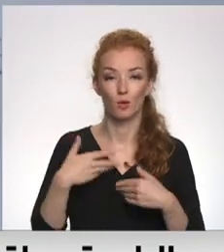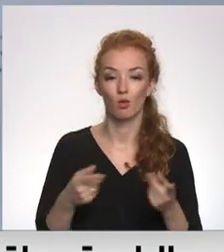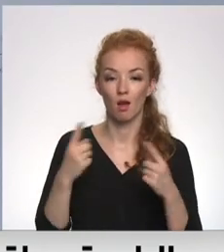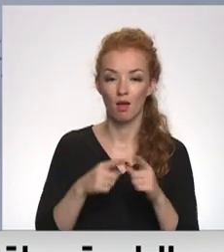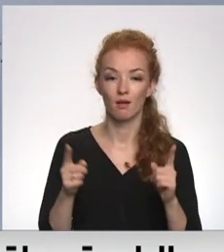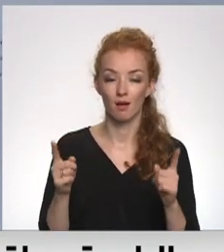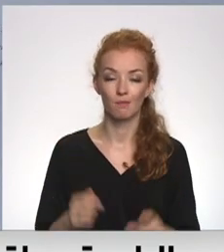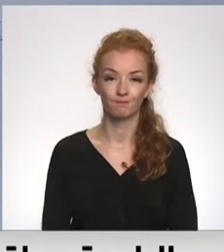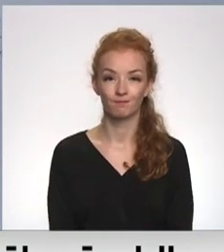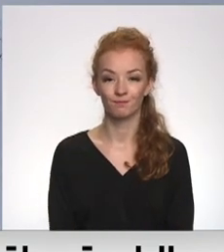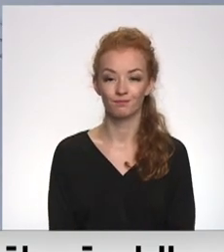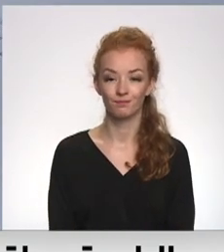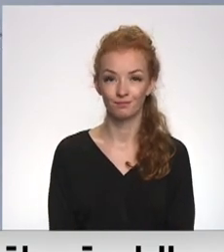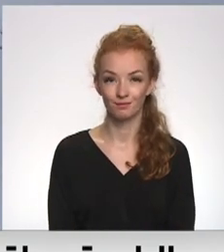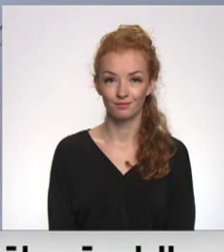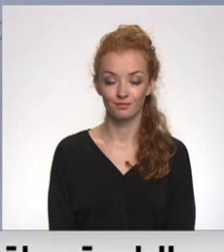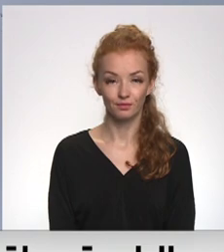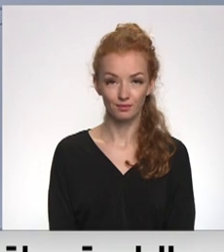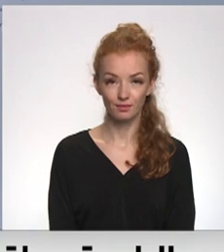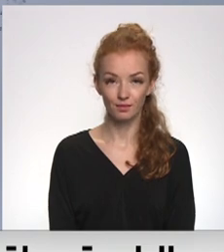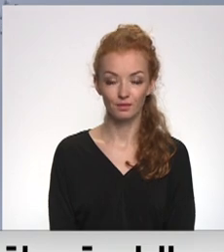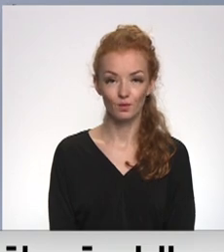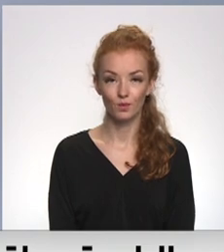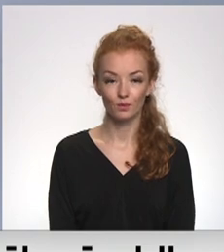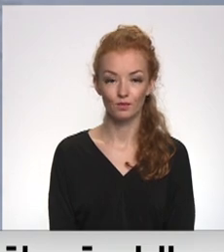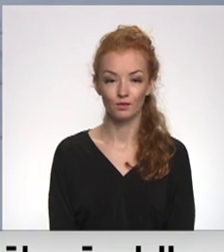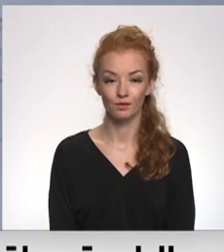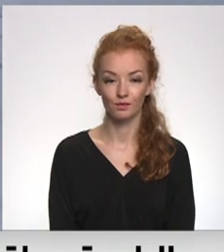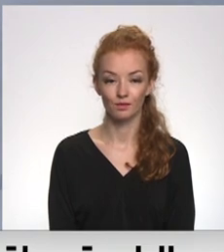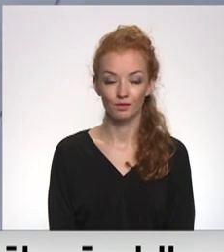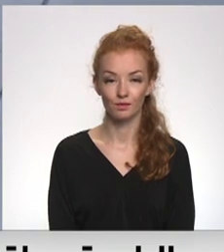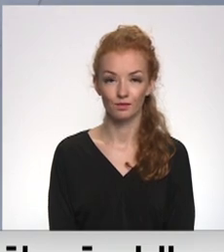Ilze Kalve, Latvijas televīzija no Svancijas, Lielbritānijā.